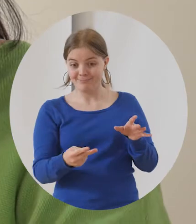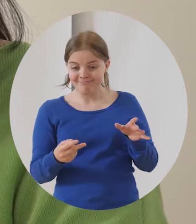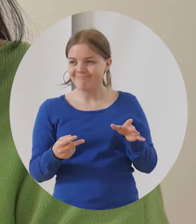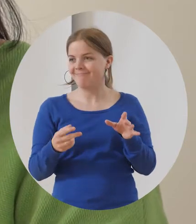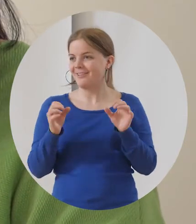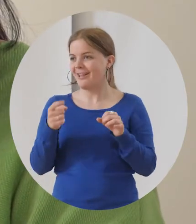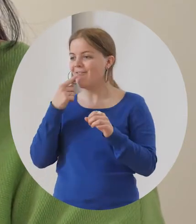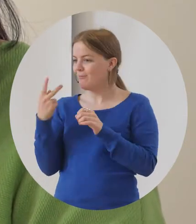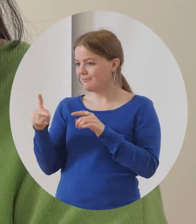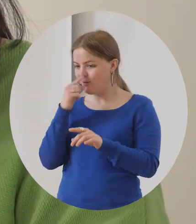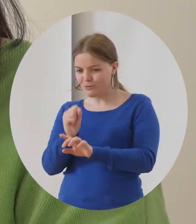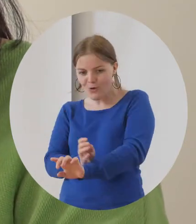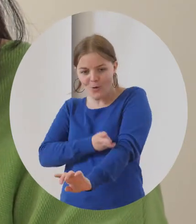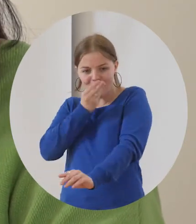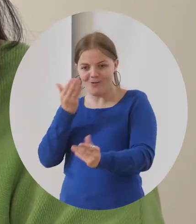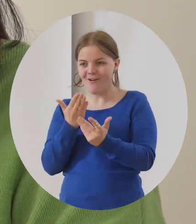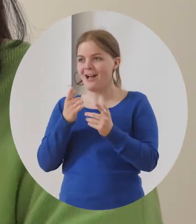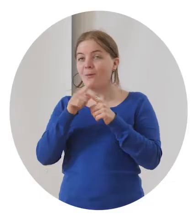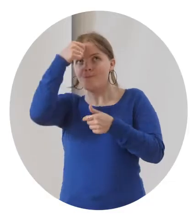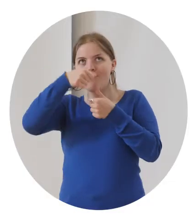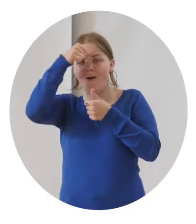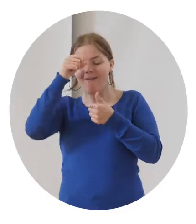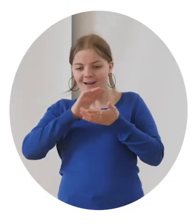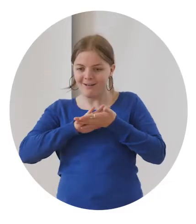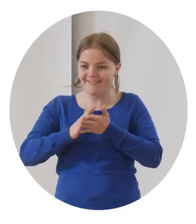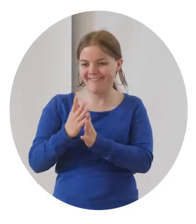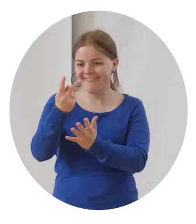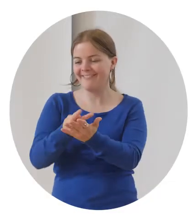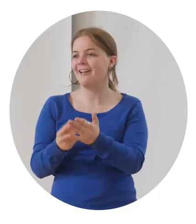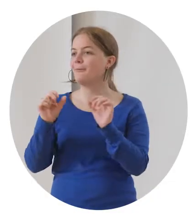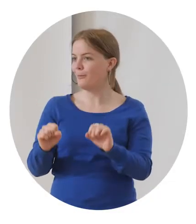la mémoire sensorielle de ce qu'ils viennent de vivre.